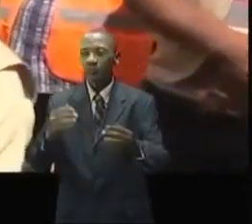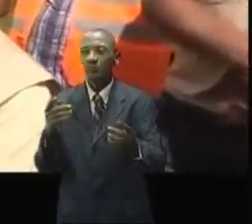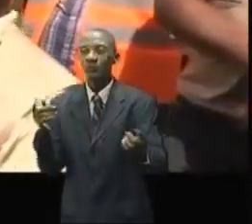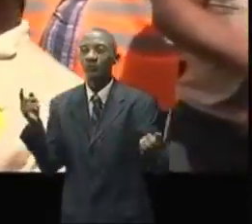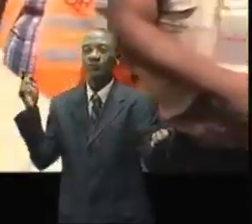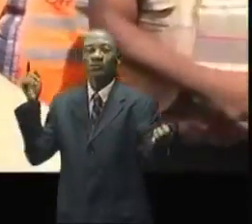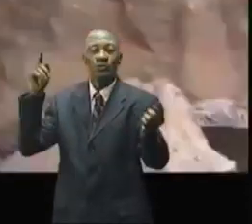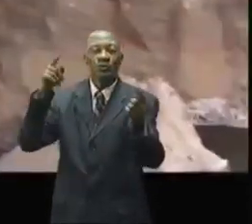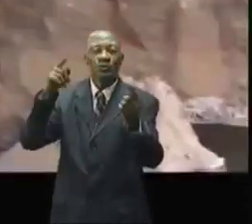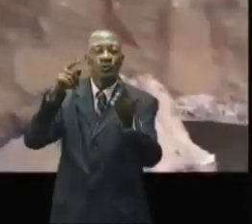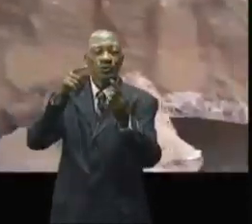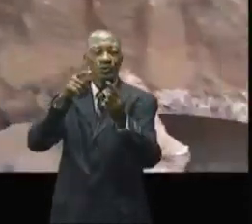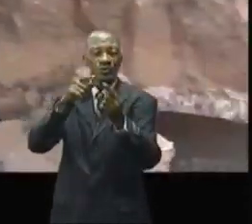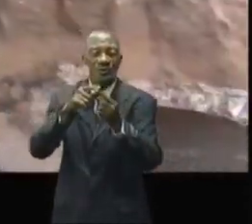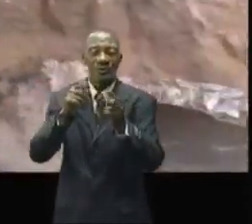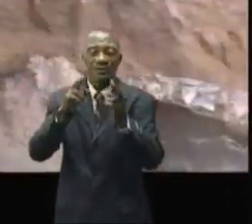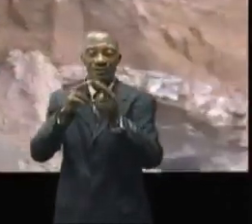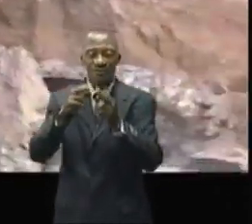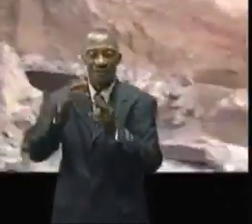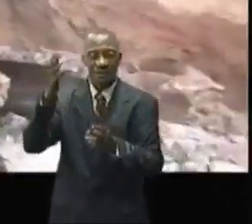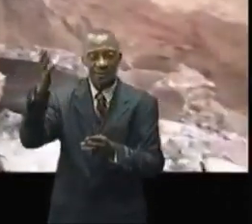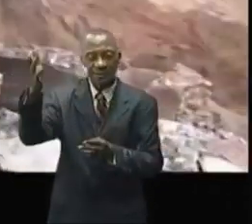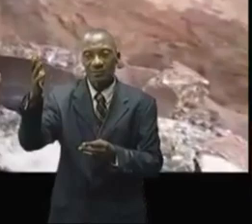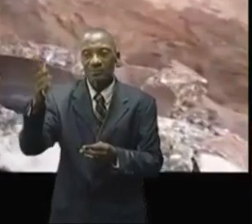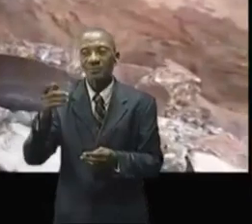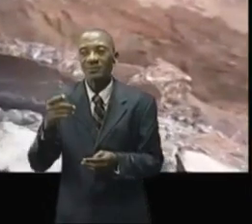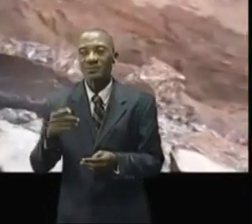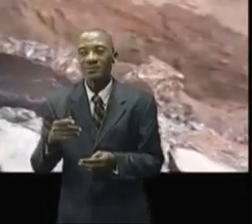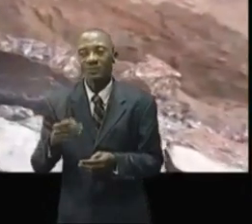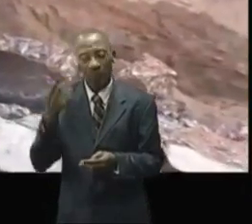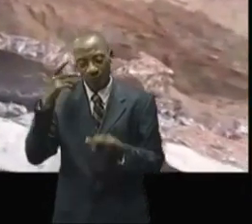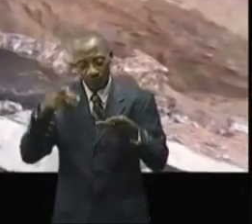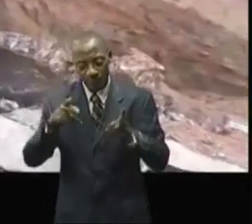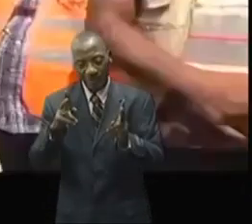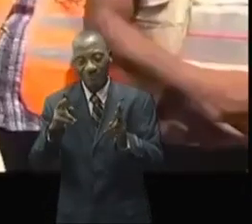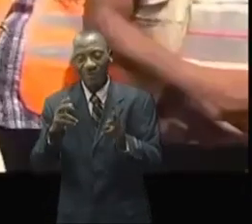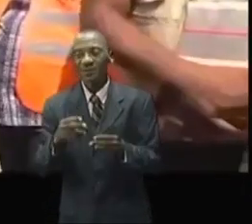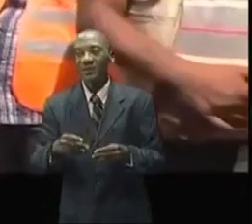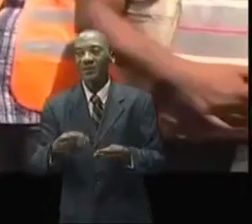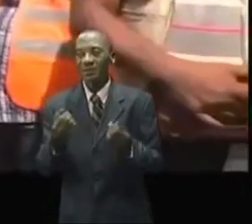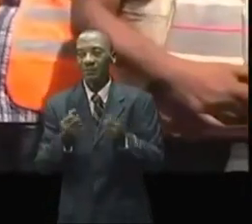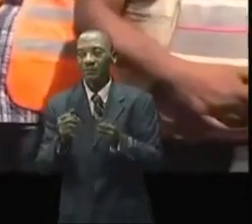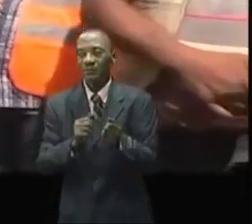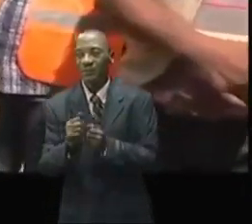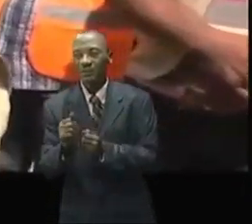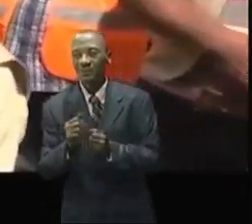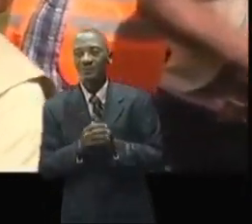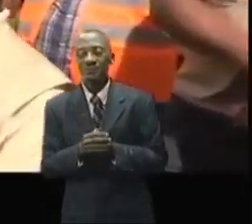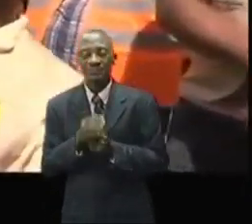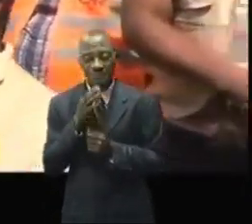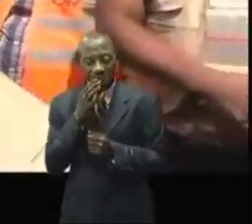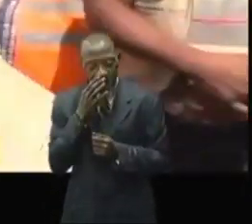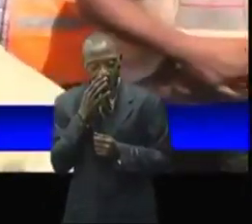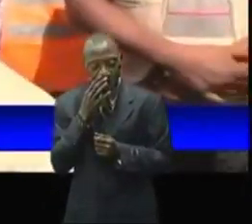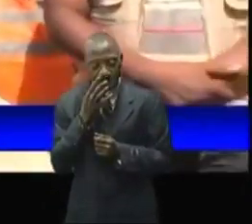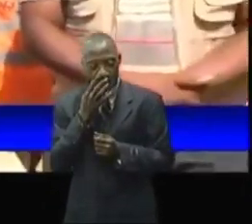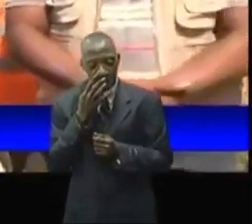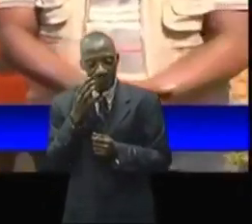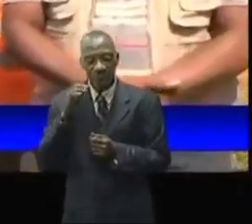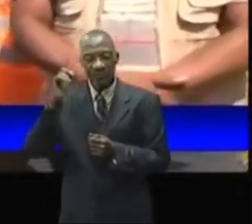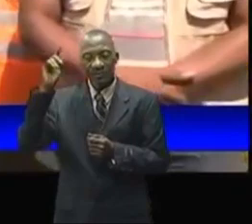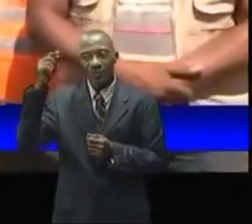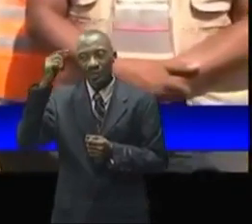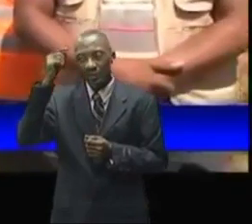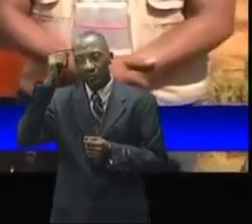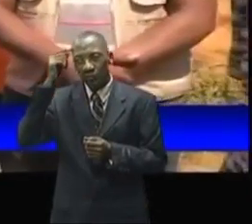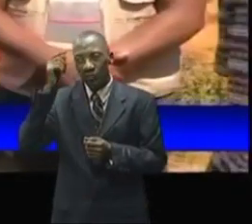l'ingénieur Anissé Kakesata Mukombo, directeur provincial de l'Office de route au Sud-Kivu. Le gouvernement provincial, ils nous ont donné un peu de moyens